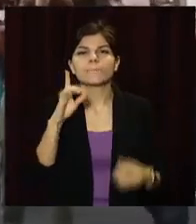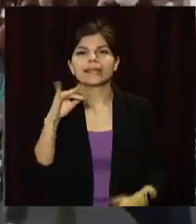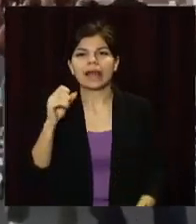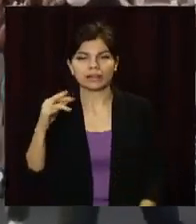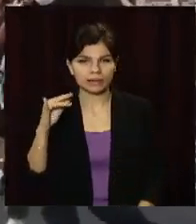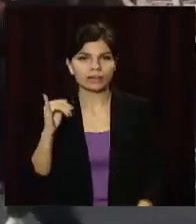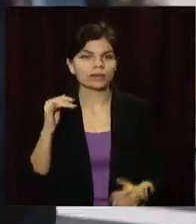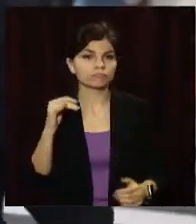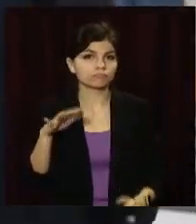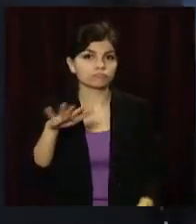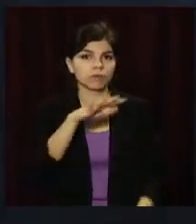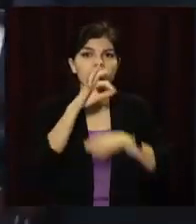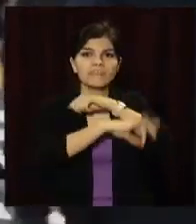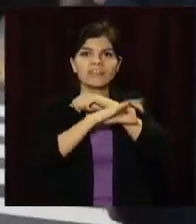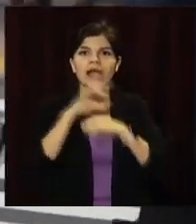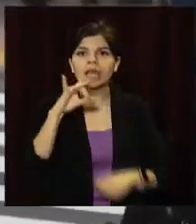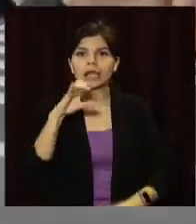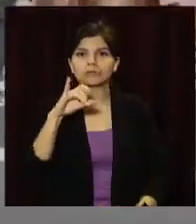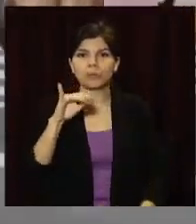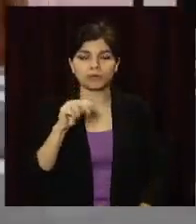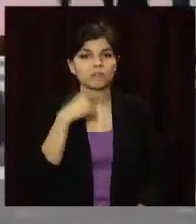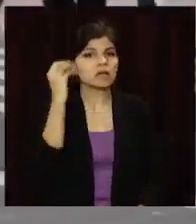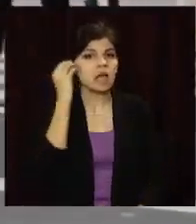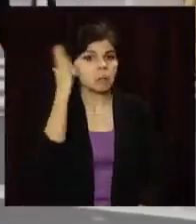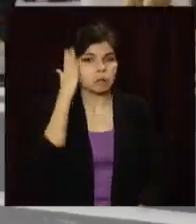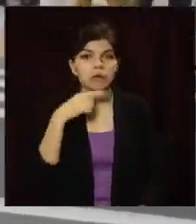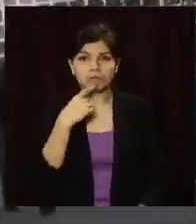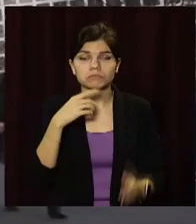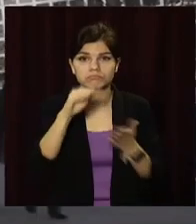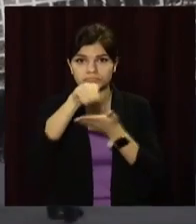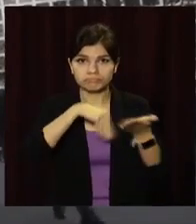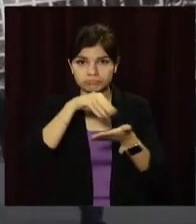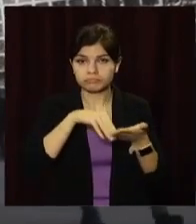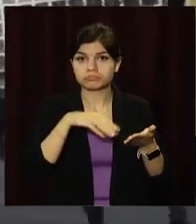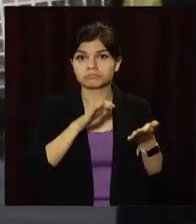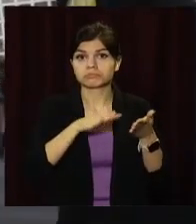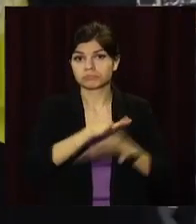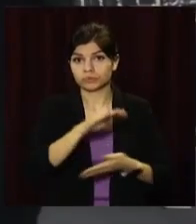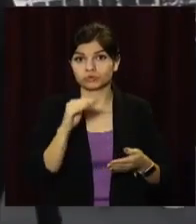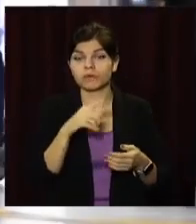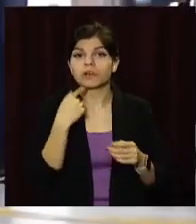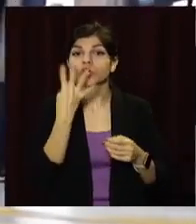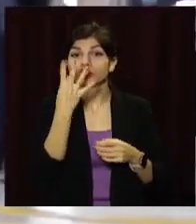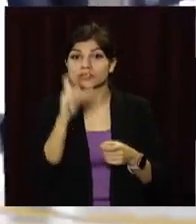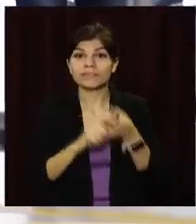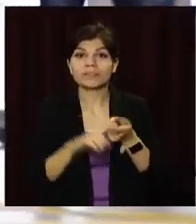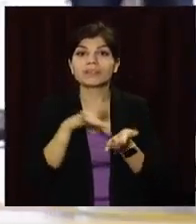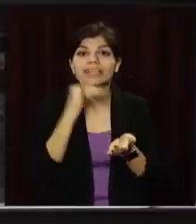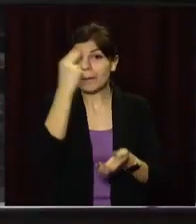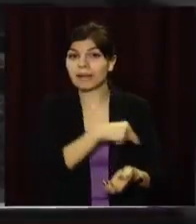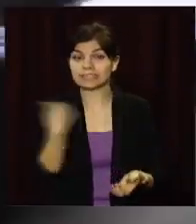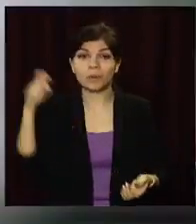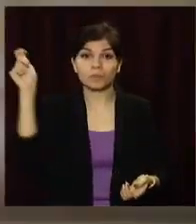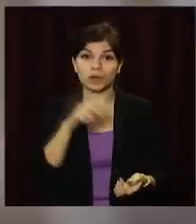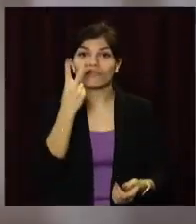та Південно-Африканській Республіці. Інформація Міністерства охорони здоров'я Японії оприлюднило видання The Japan Time. Попередньо четверо